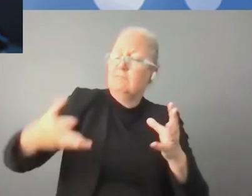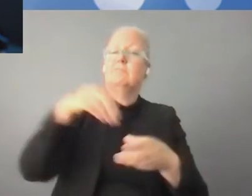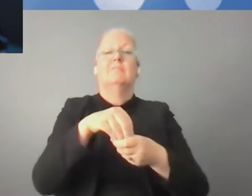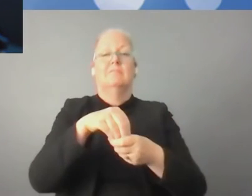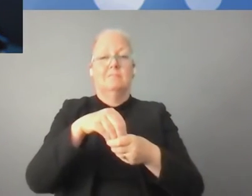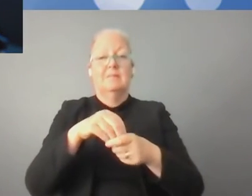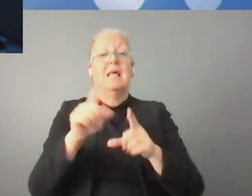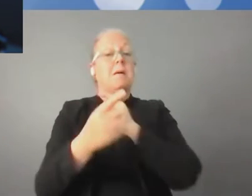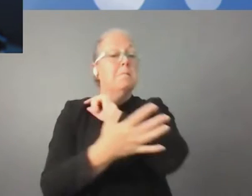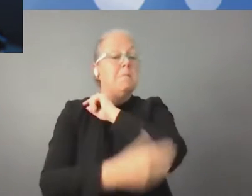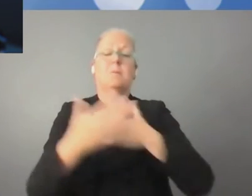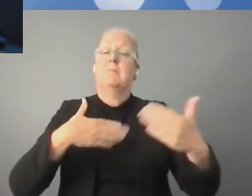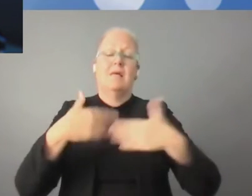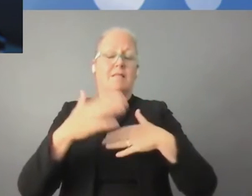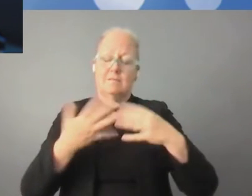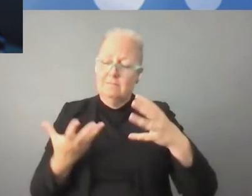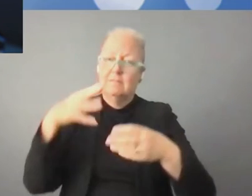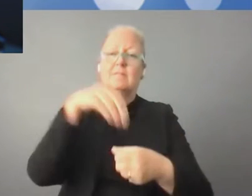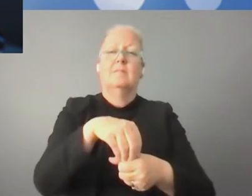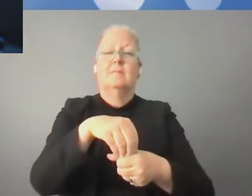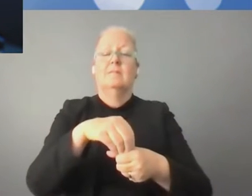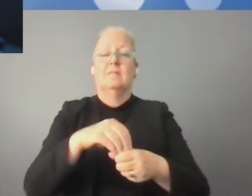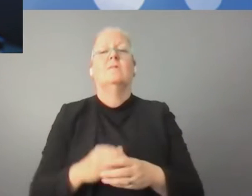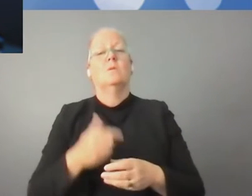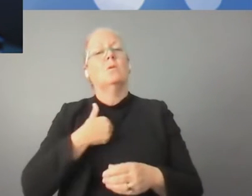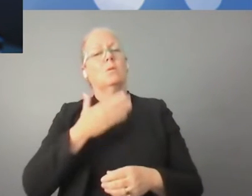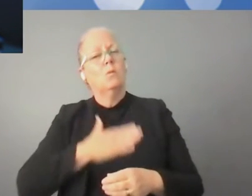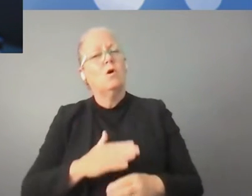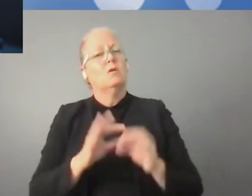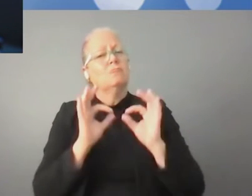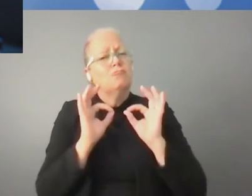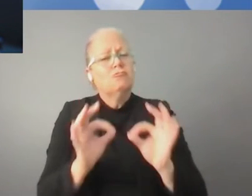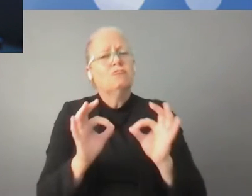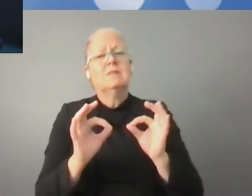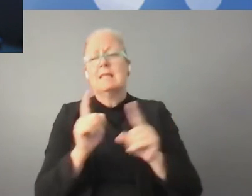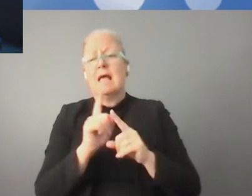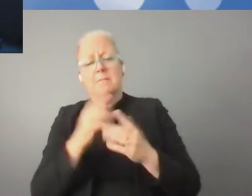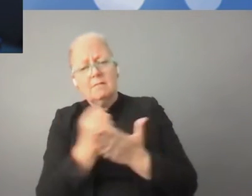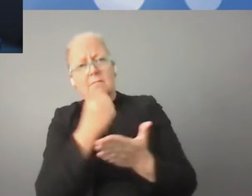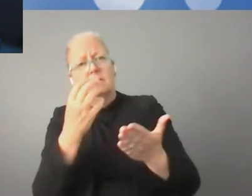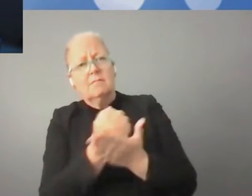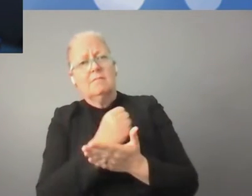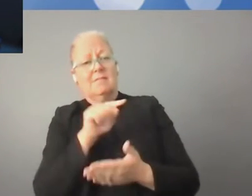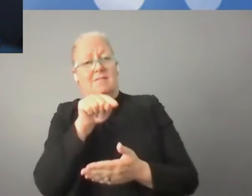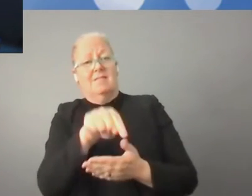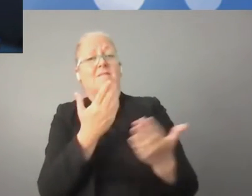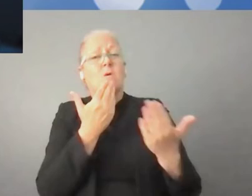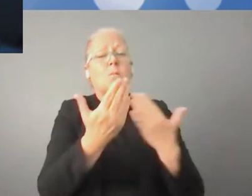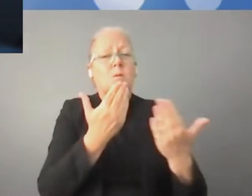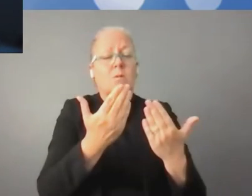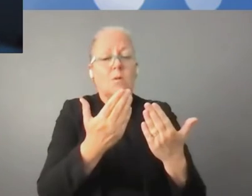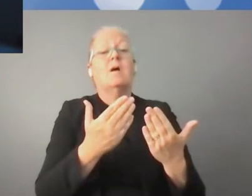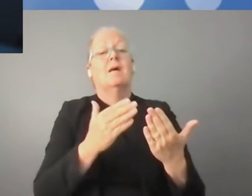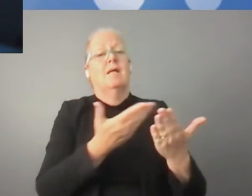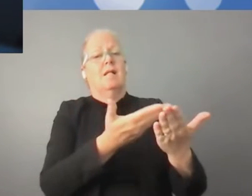подчеркнуть возможность участия в форуме для всех заинтересованных сторон, представляющих все